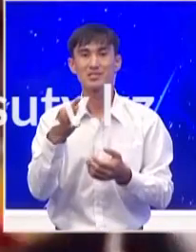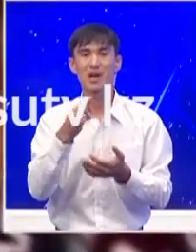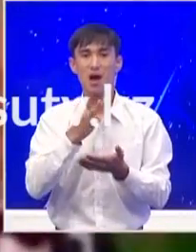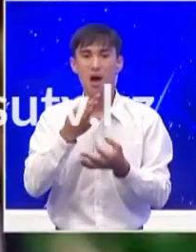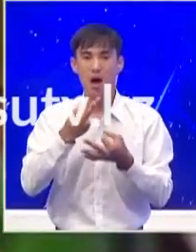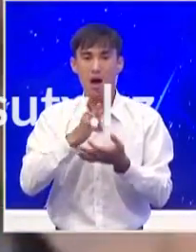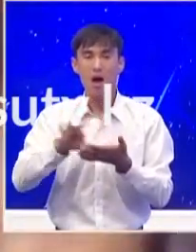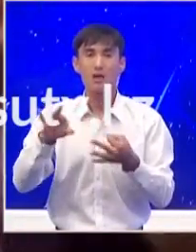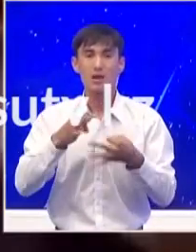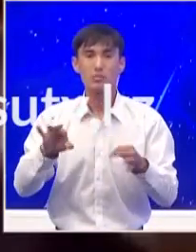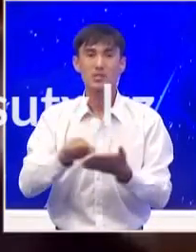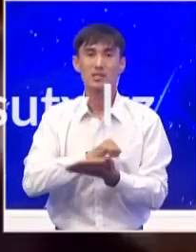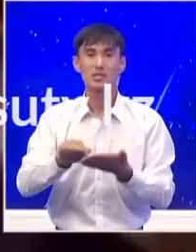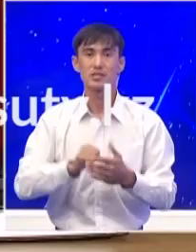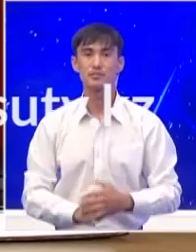лицензий